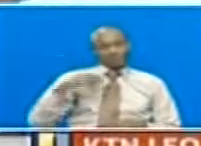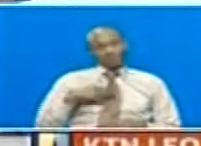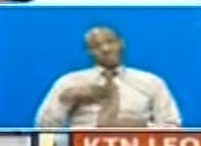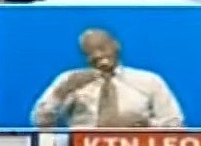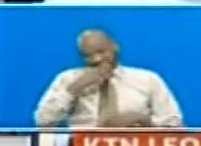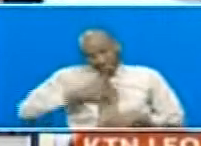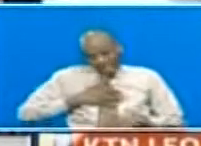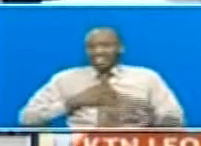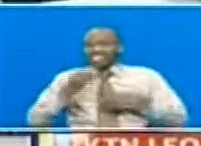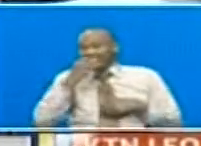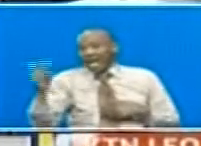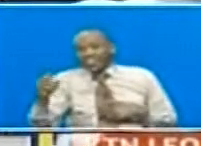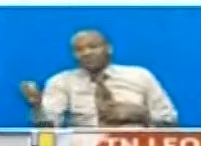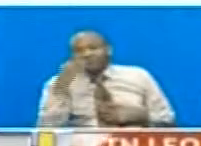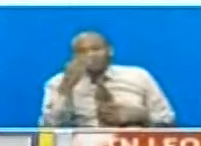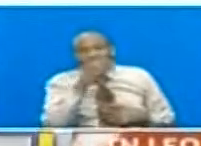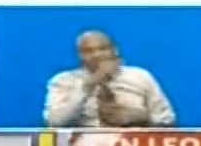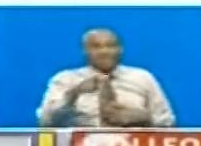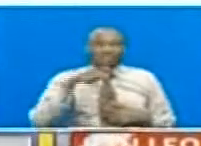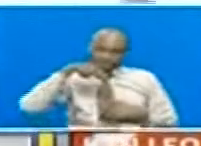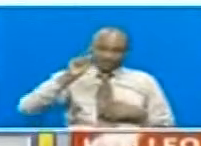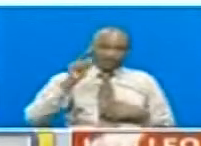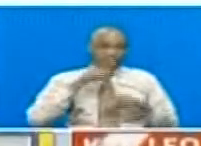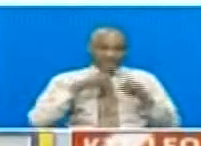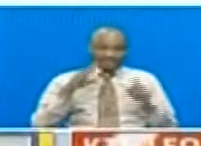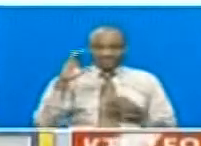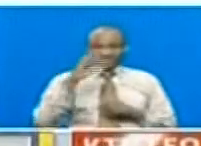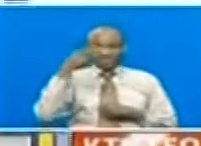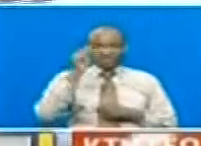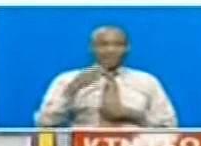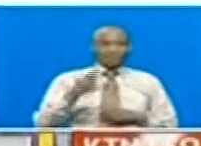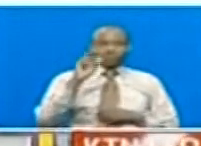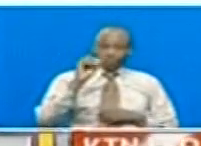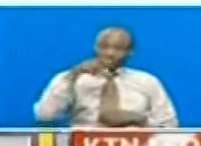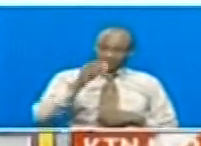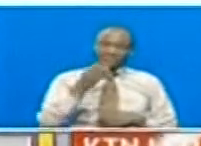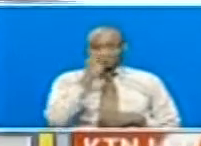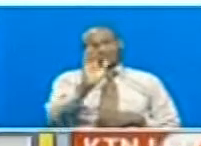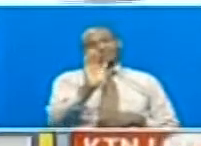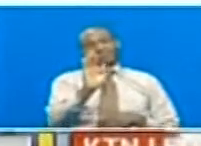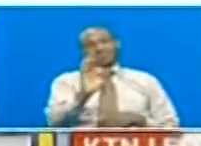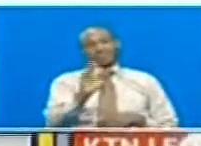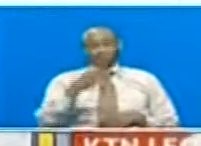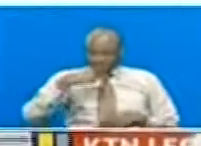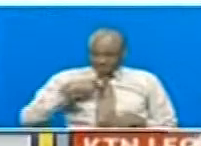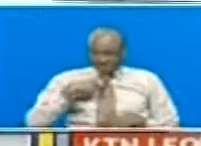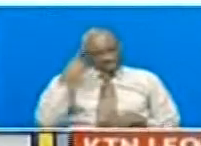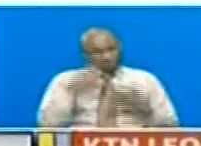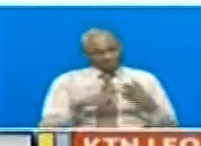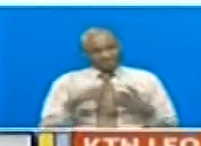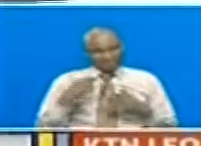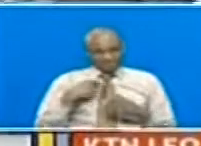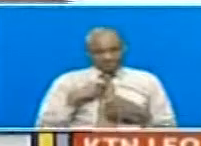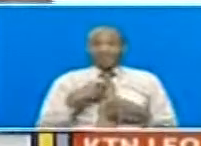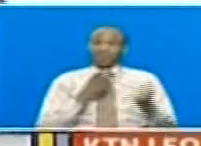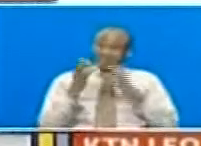hali kabisa, siku zote anatumia mbinu. Lakini kwa chapuo yeye hula chake. Sasa mimi ni katika wale watu, mimi